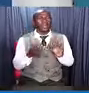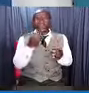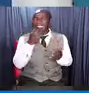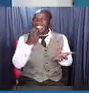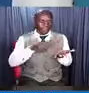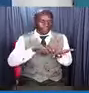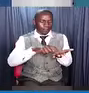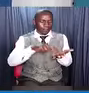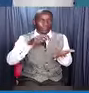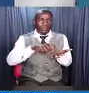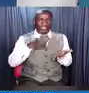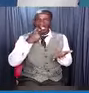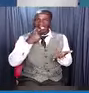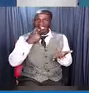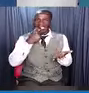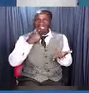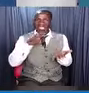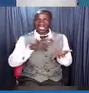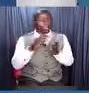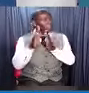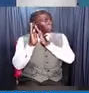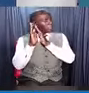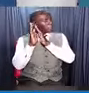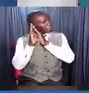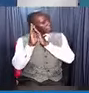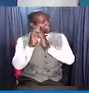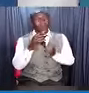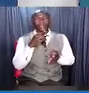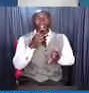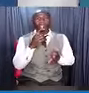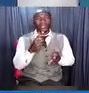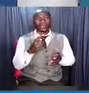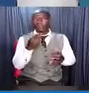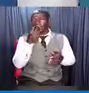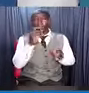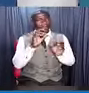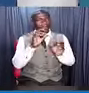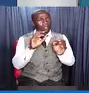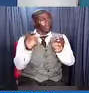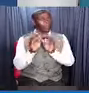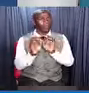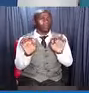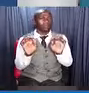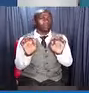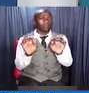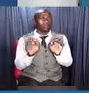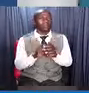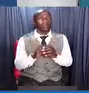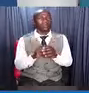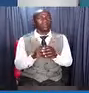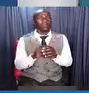mchele. Even though you take rice. Na ulala unasema nilala kwa njaa. And you sleep you feel that you slept